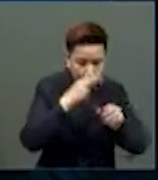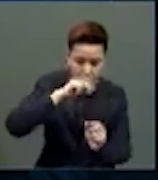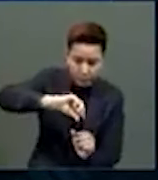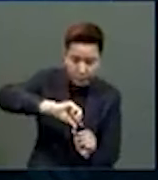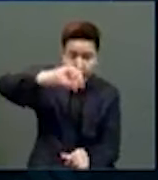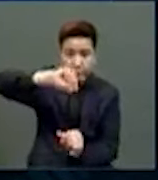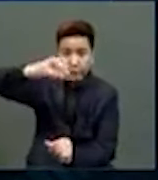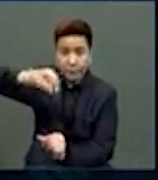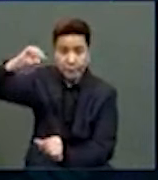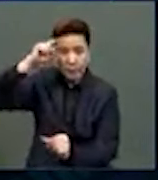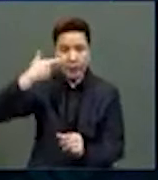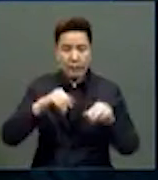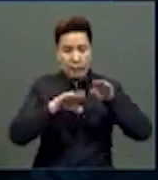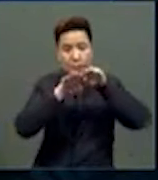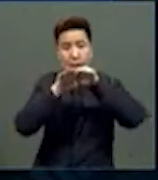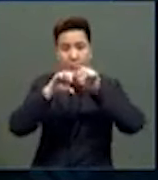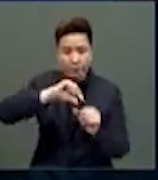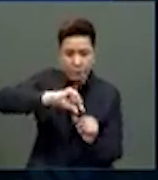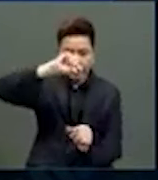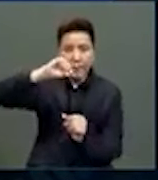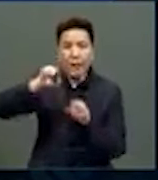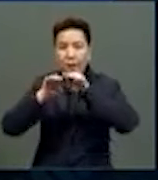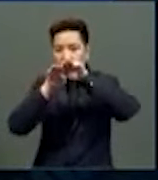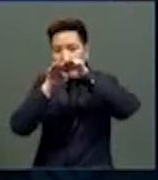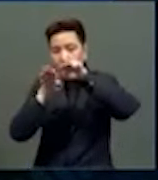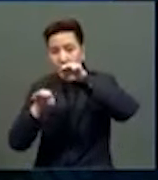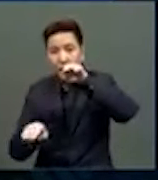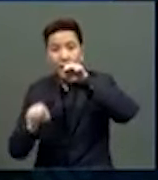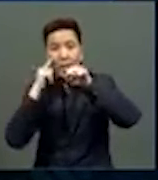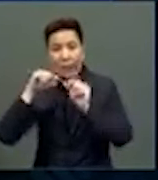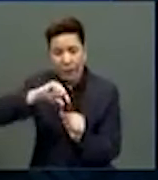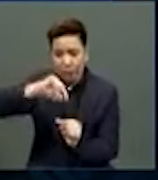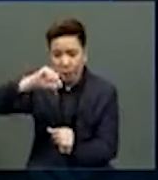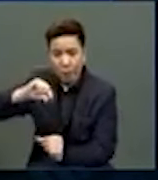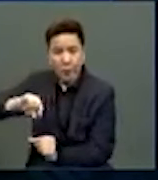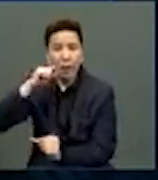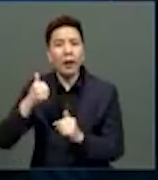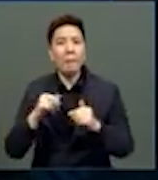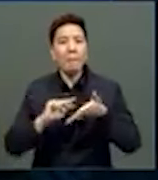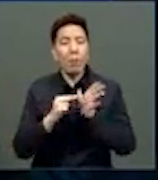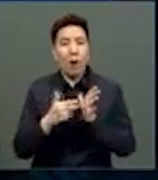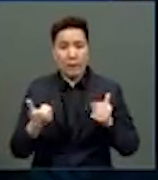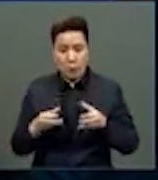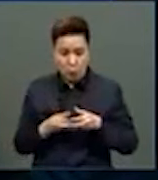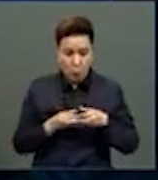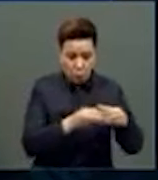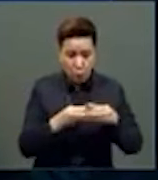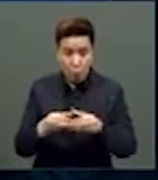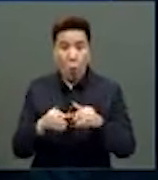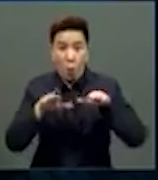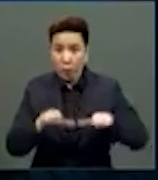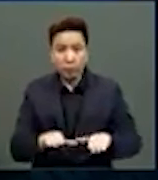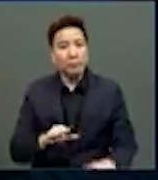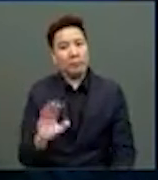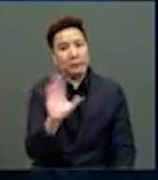ท่านเห็นทั้งหลังเนี่ยก็จะค่อยๆเล็กลงเล็กลงนะคะตรงนี้ไม่ได้หมายความว่าการคัดกรองลดลงนะคะแต่ว่า